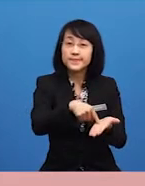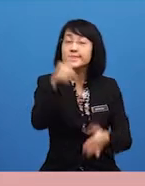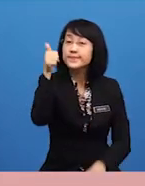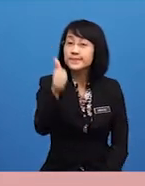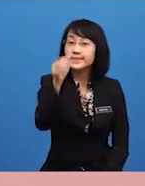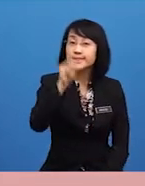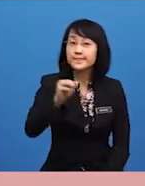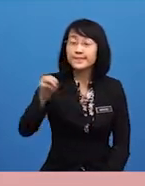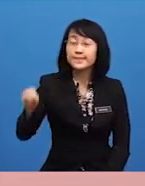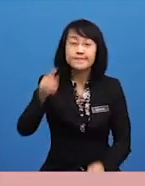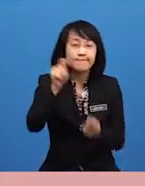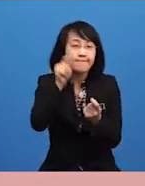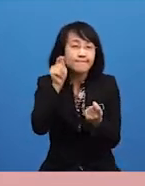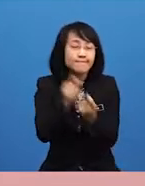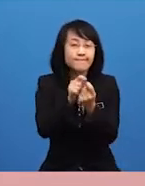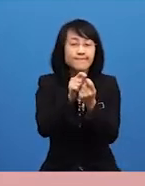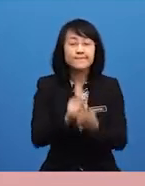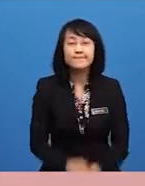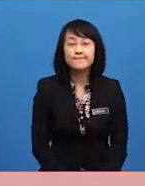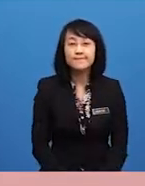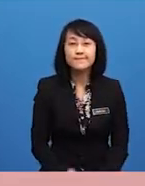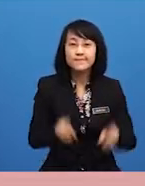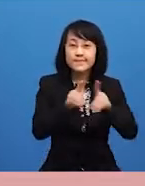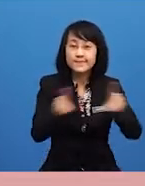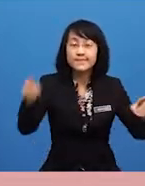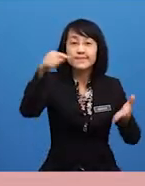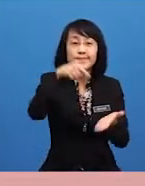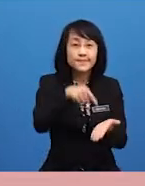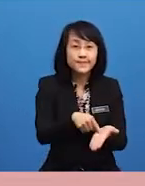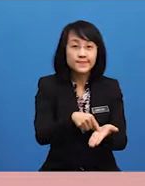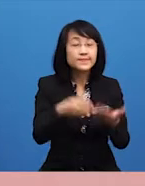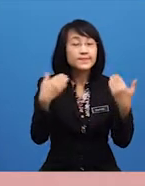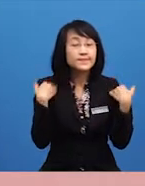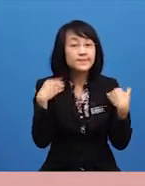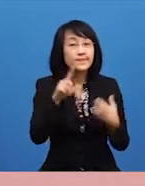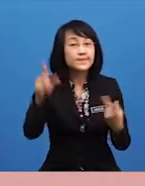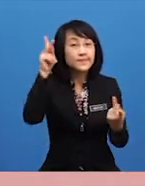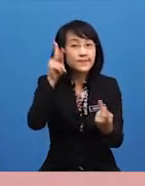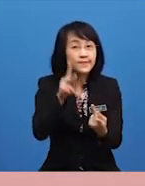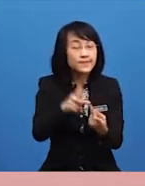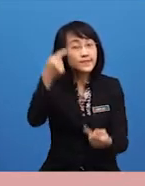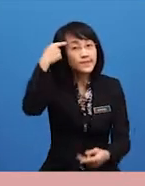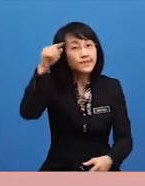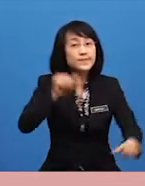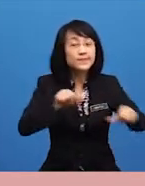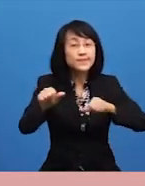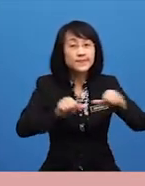Bagus murid-murid, tepat sekali. Dataran ini adalah sesuai untuk